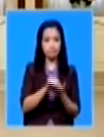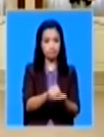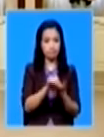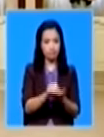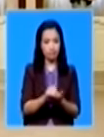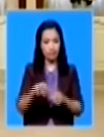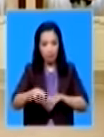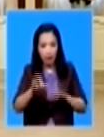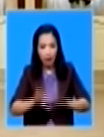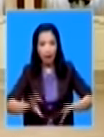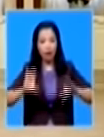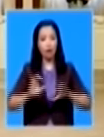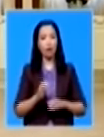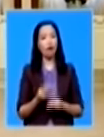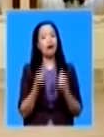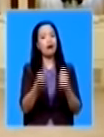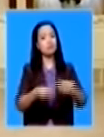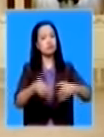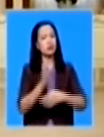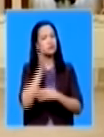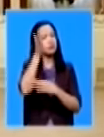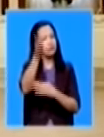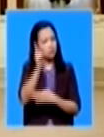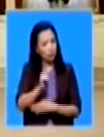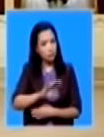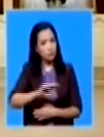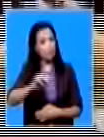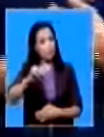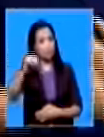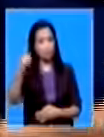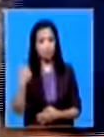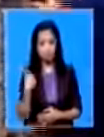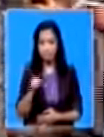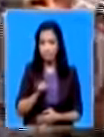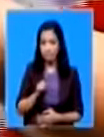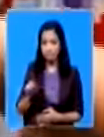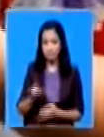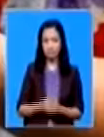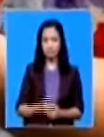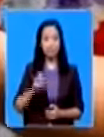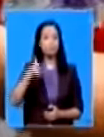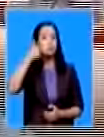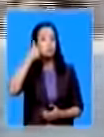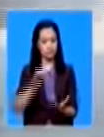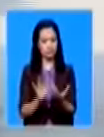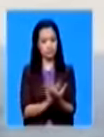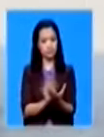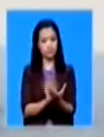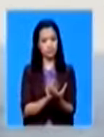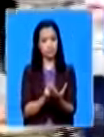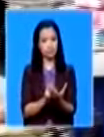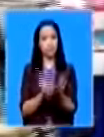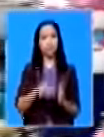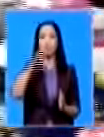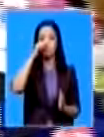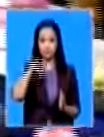ภาครัฐสำหรับประชาชนในอนาคตข้างหน้ามันจะต้องดีขึ้นกว่านี้อีกไหม สถิติการใช้โทรศัพท์เนี่ยของคนไท